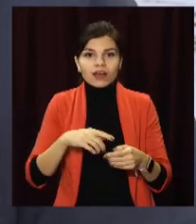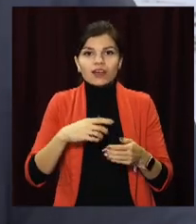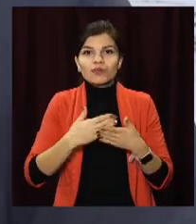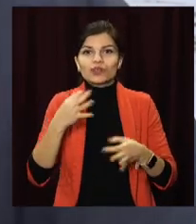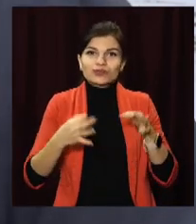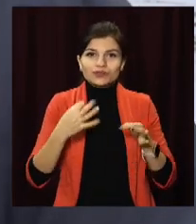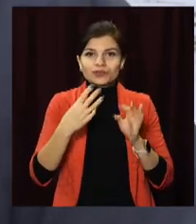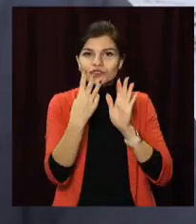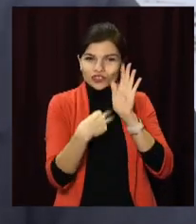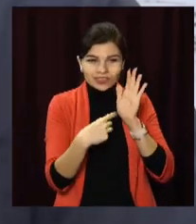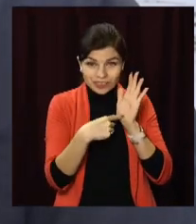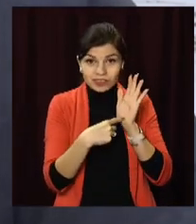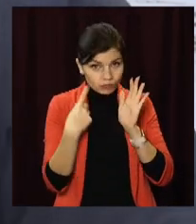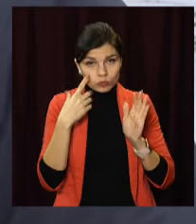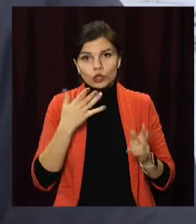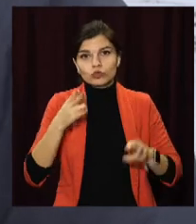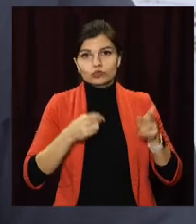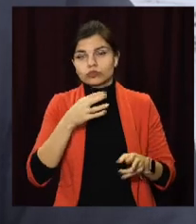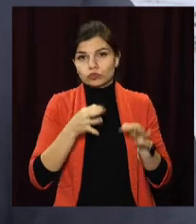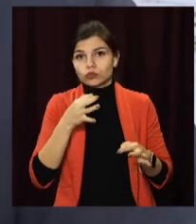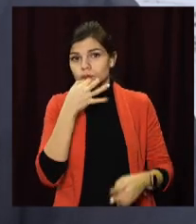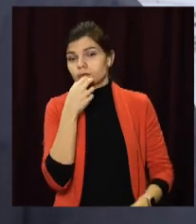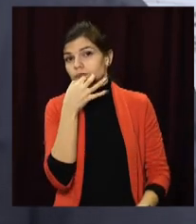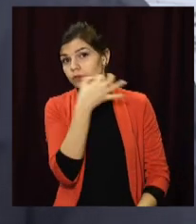постановления в судах, потому что мы считаем, что они